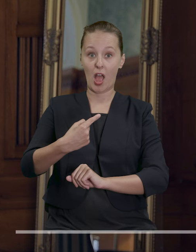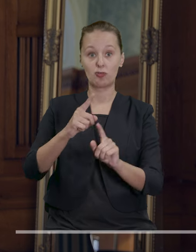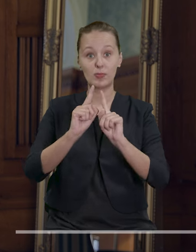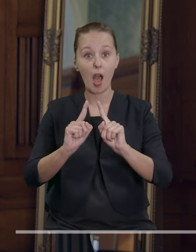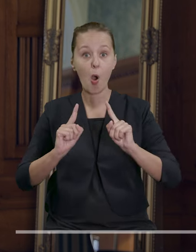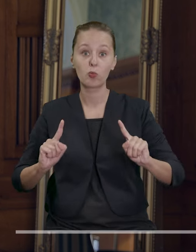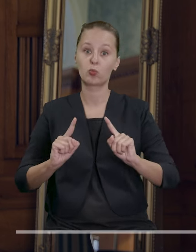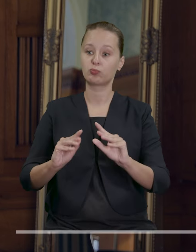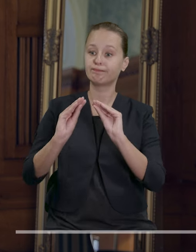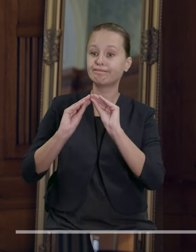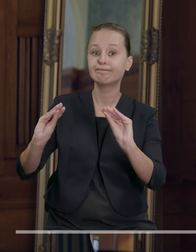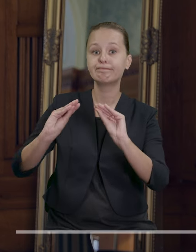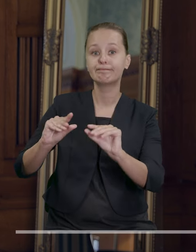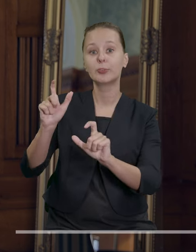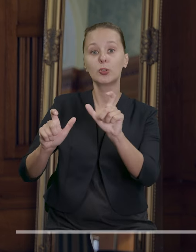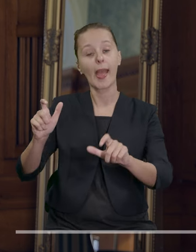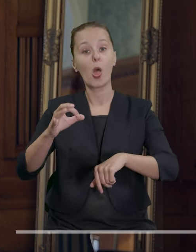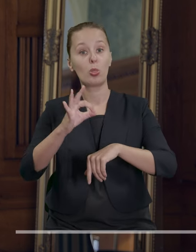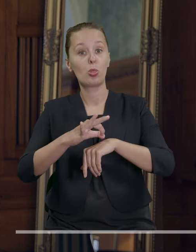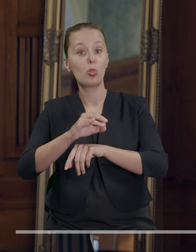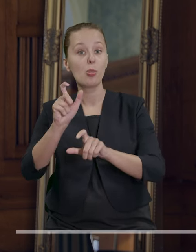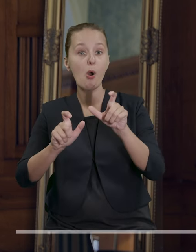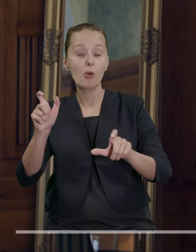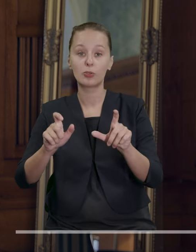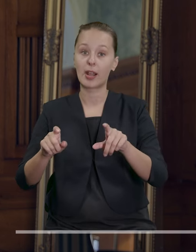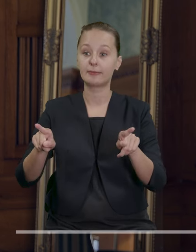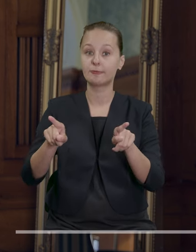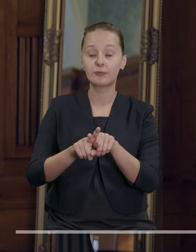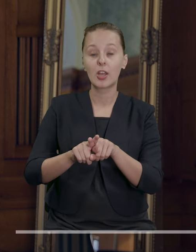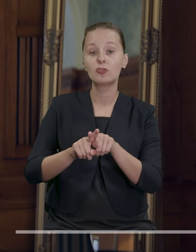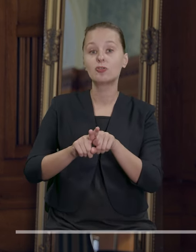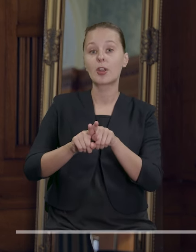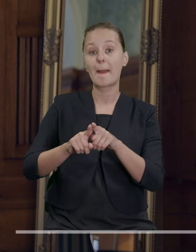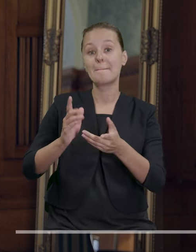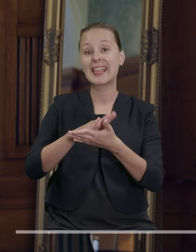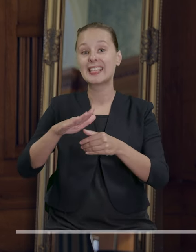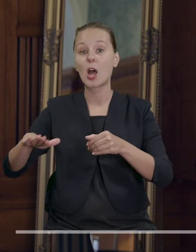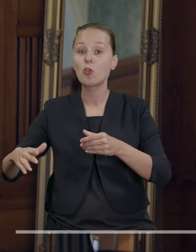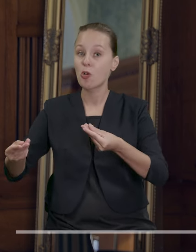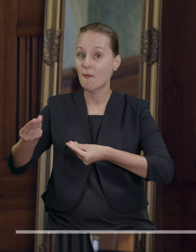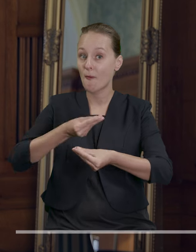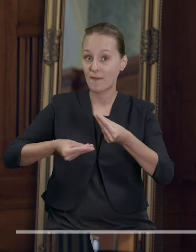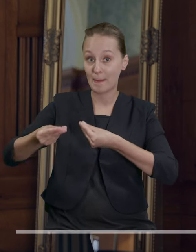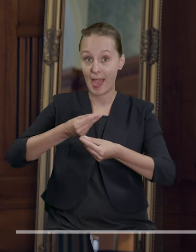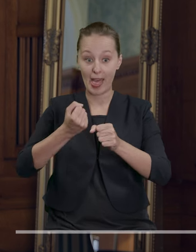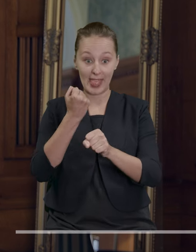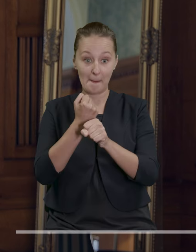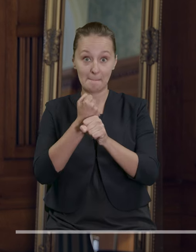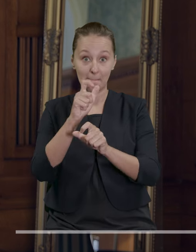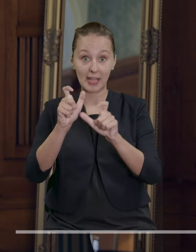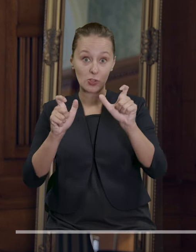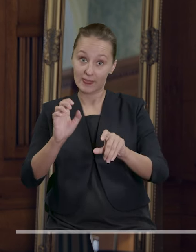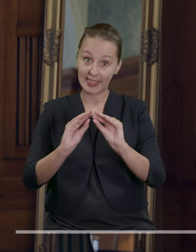naszych nauczycieli, dydaktyków, doktorantów, wymianę międzynarodową